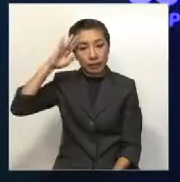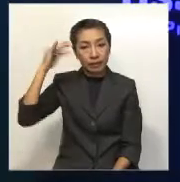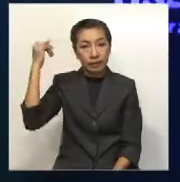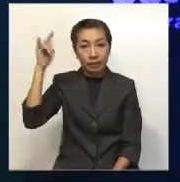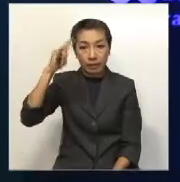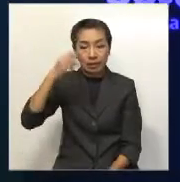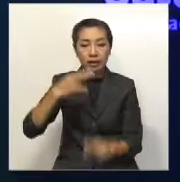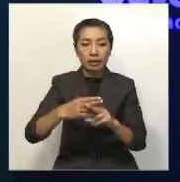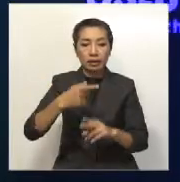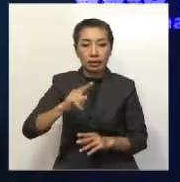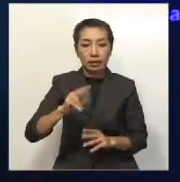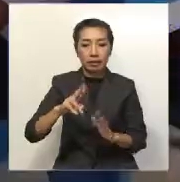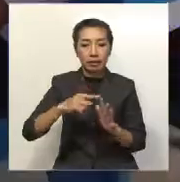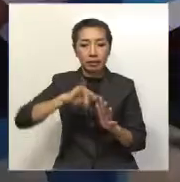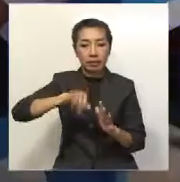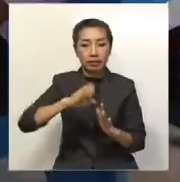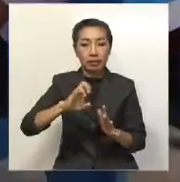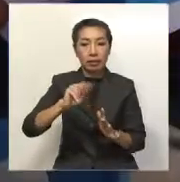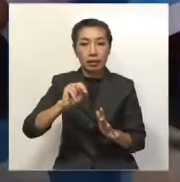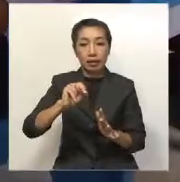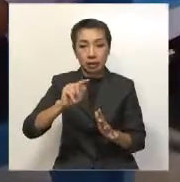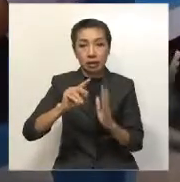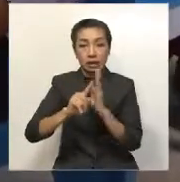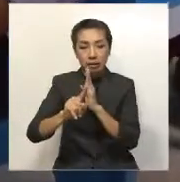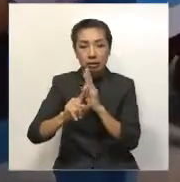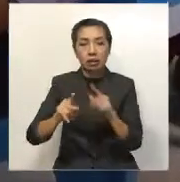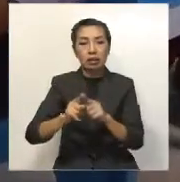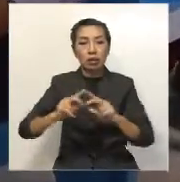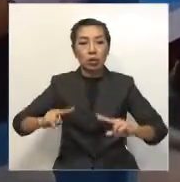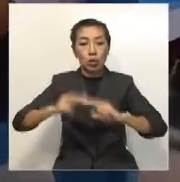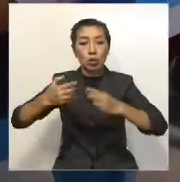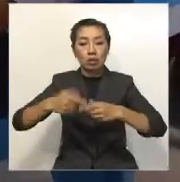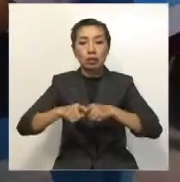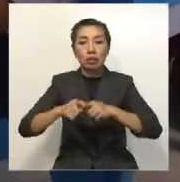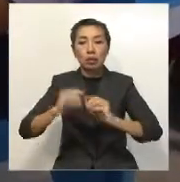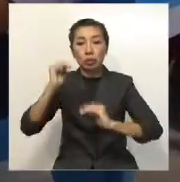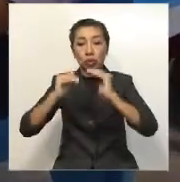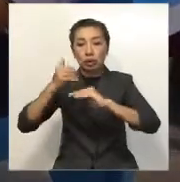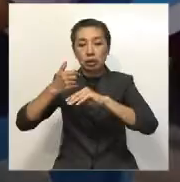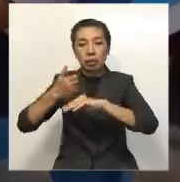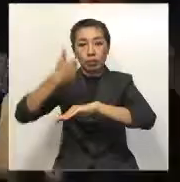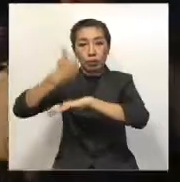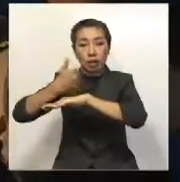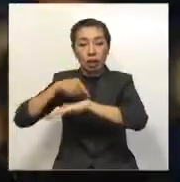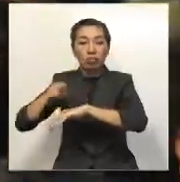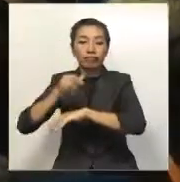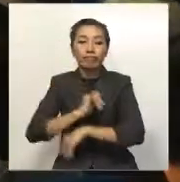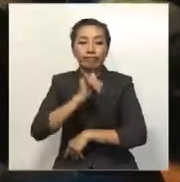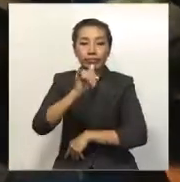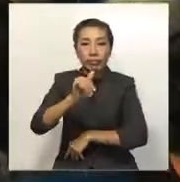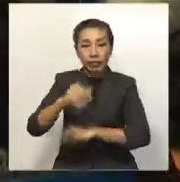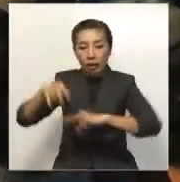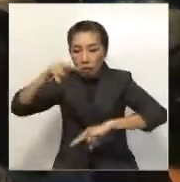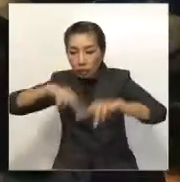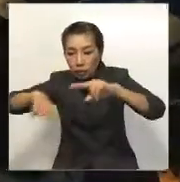าศเนป ởจินจัตรองรอboard ราชทรมโล ทรริ มาอ of รัท